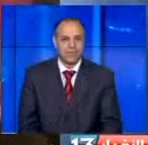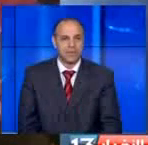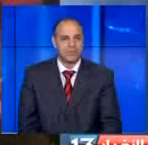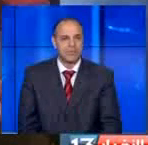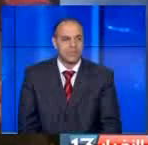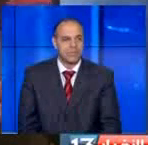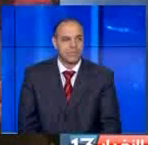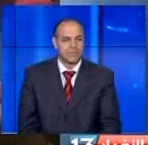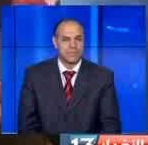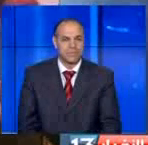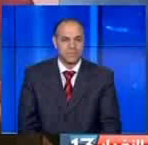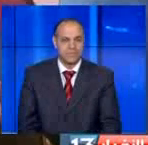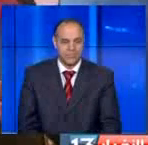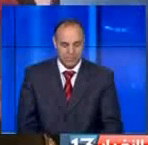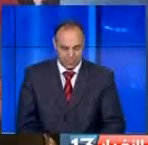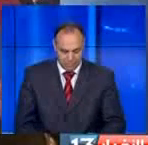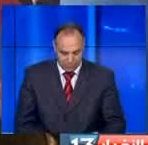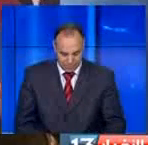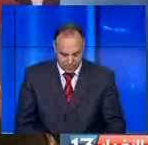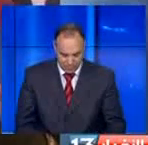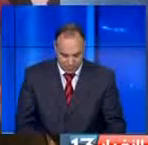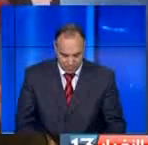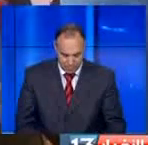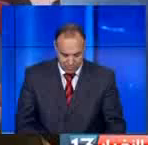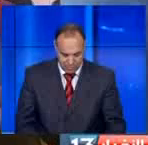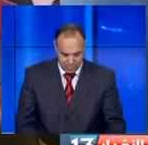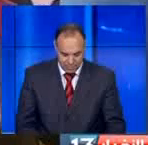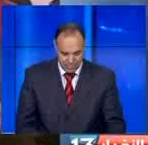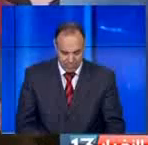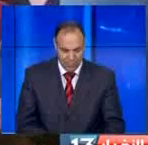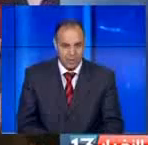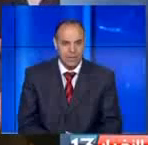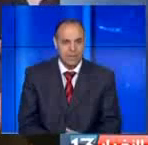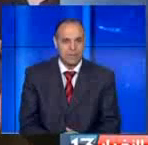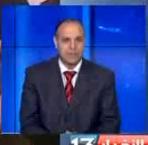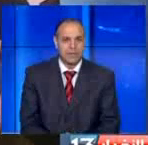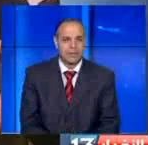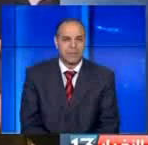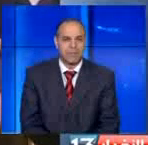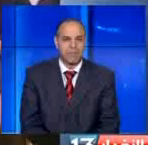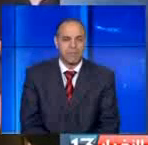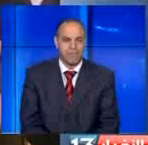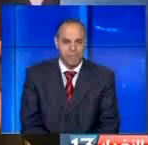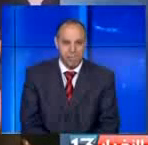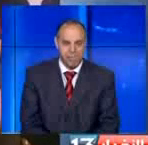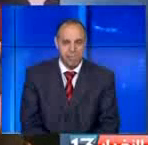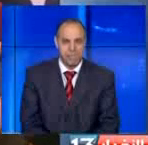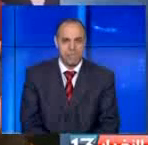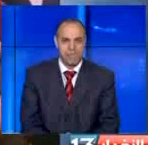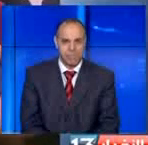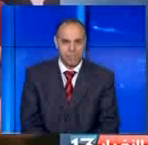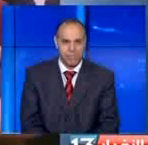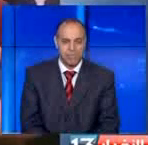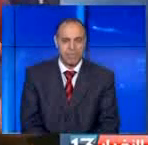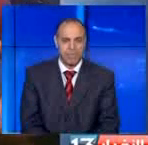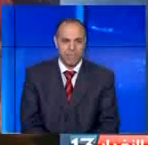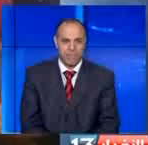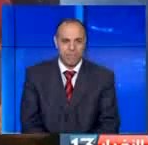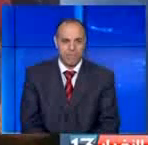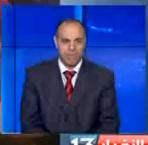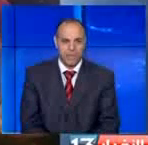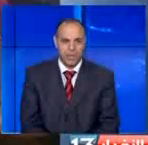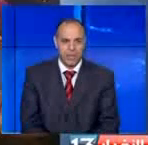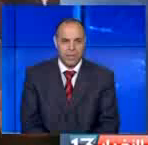الأقصى إلينا وما كنا بغيره عائدين، تبادلنا دماء العز فخرا، يحدثنا